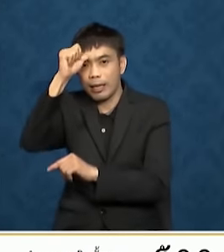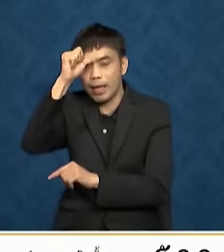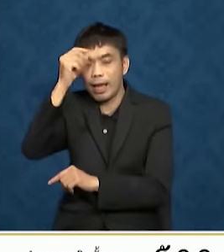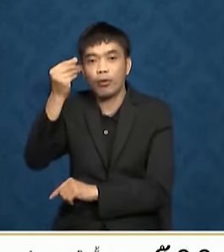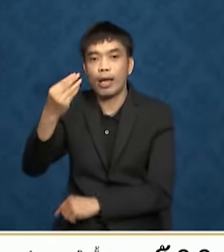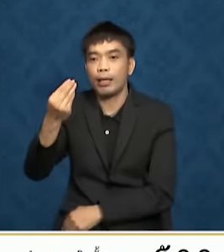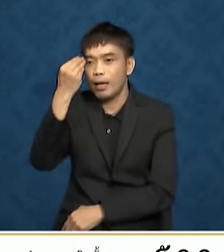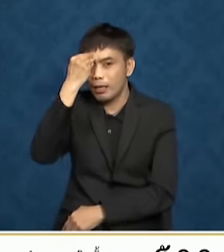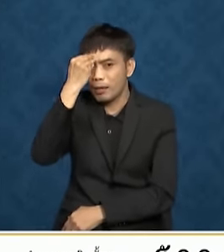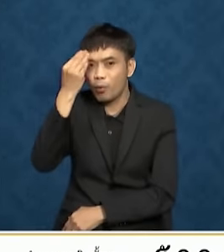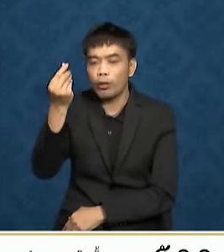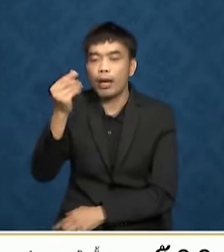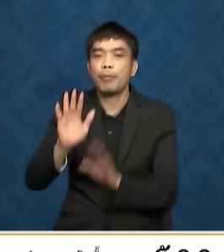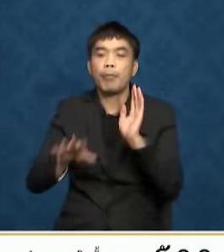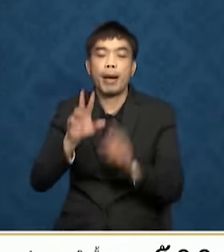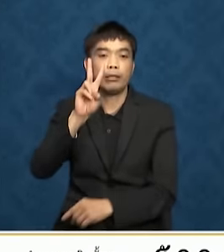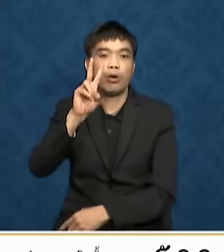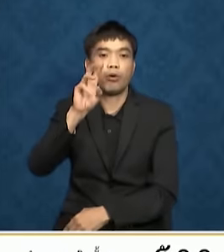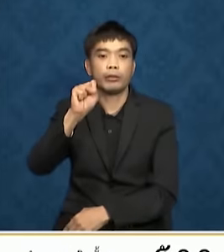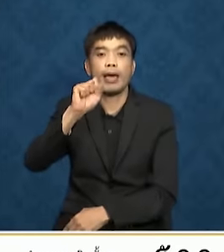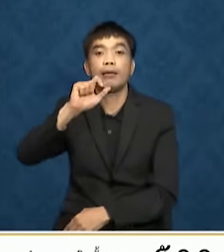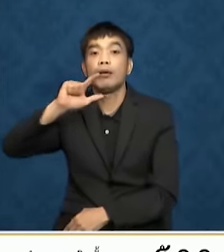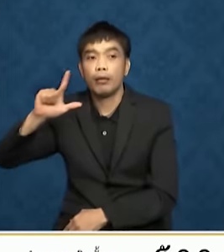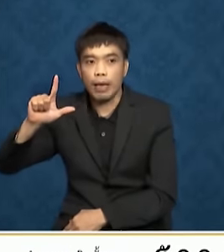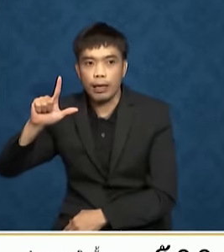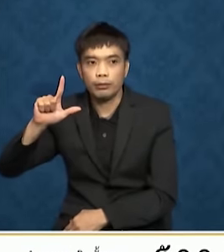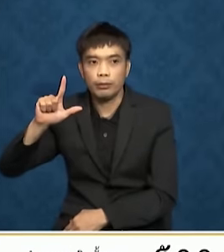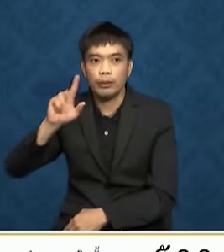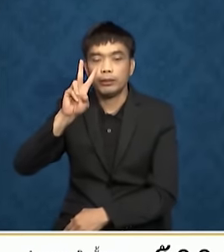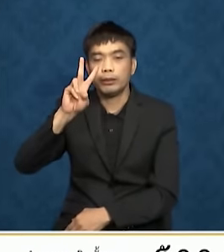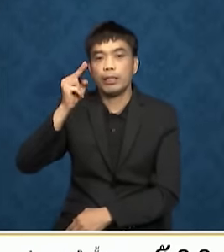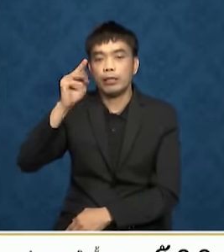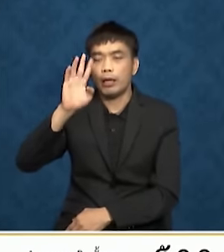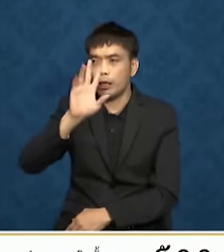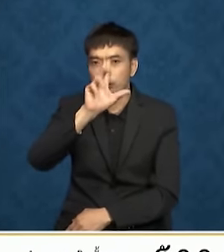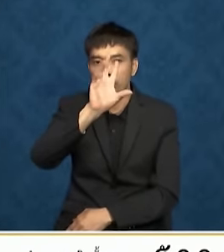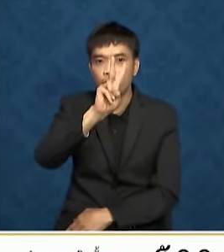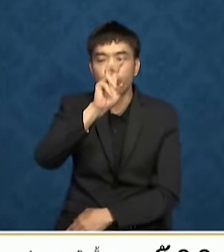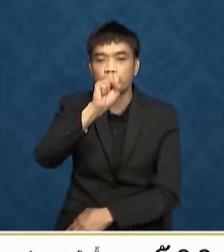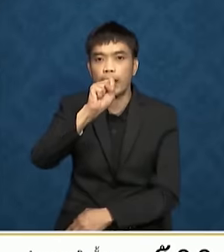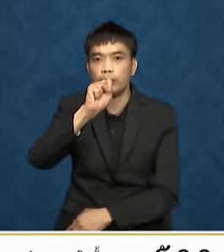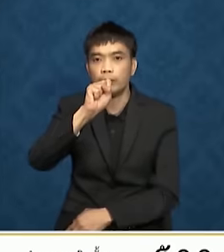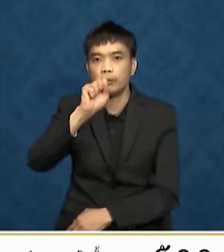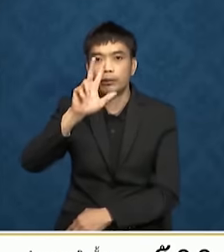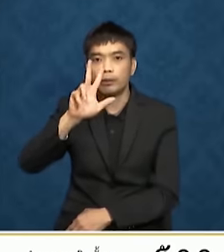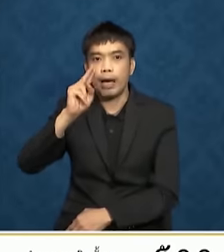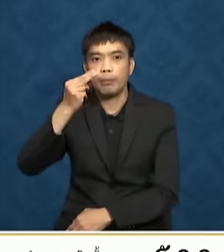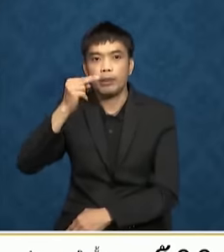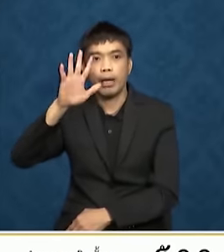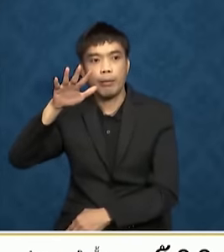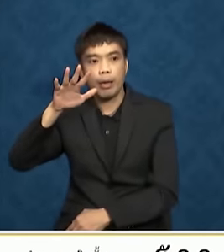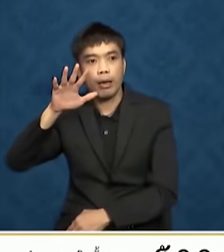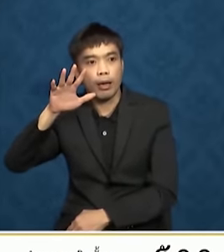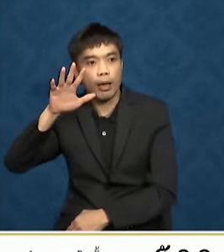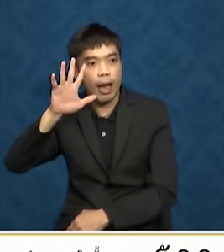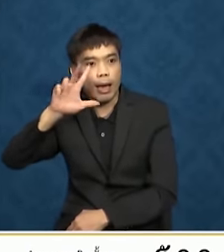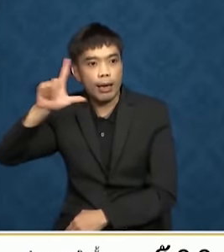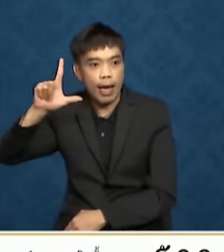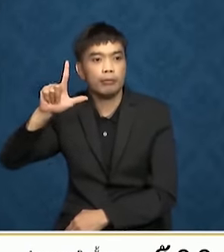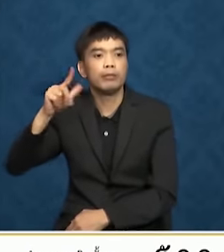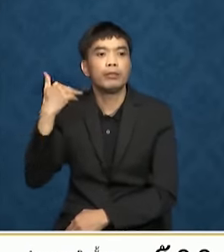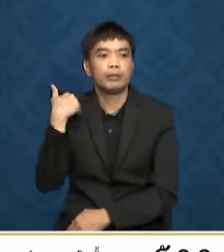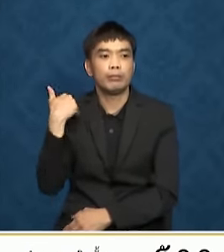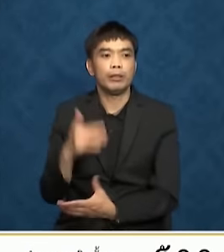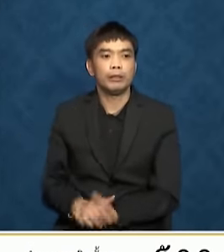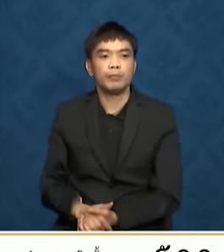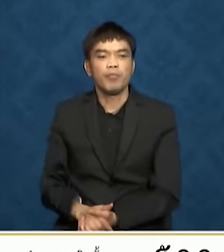200,000ล้านบาทครับ2ะ 240,000ล้านบาทครับ 350,000ล้านบาทครับคราวนี้ผมถาม